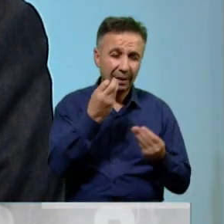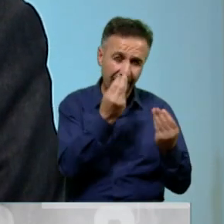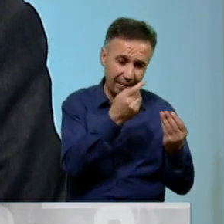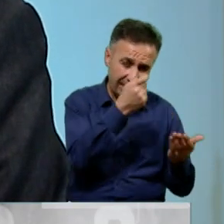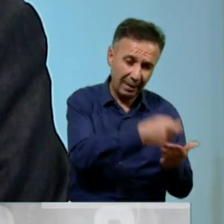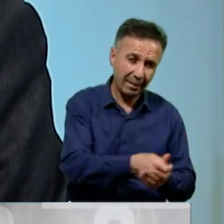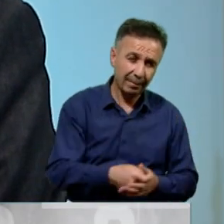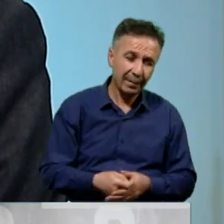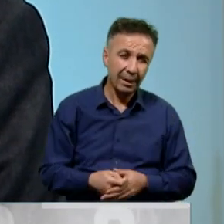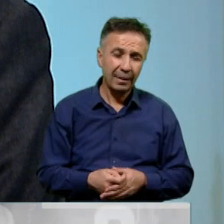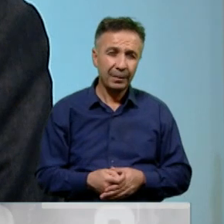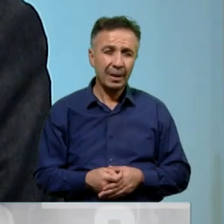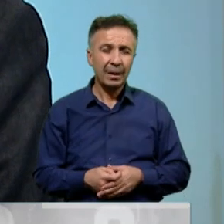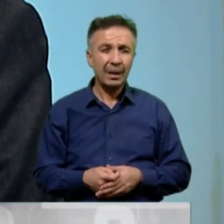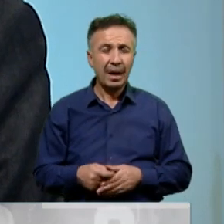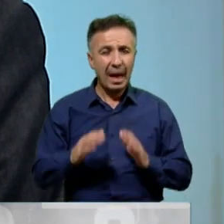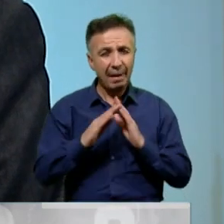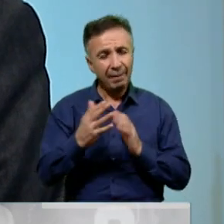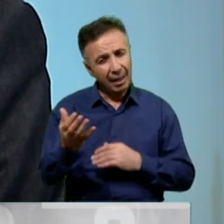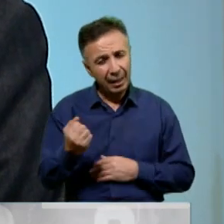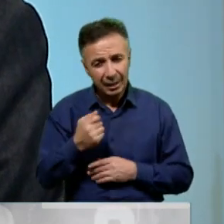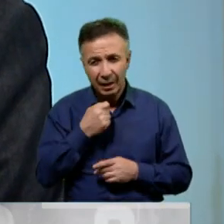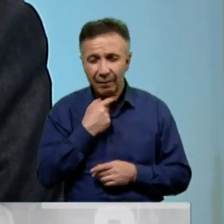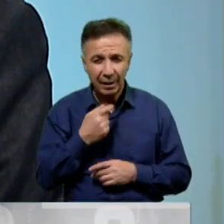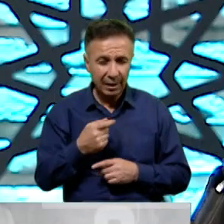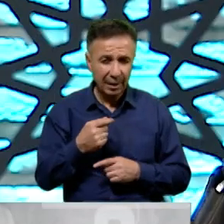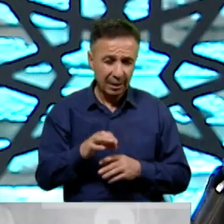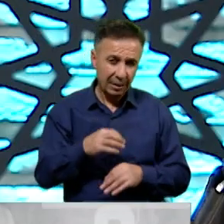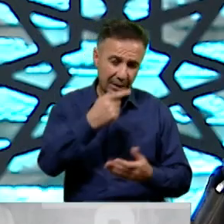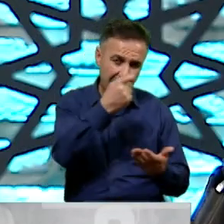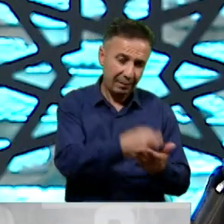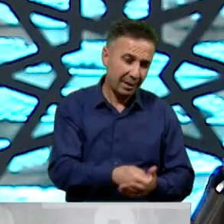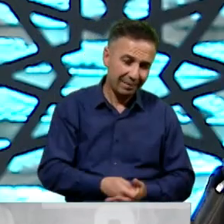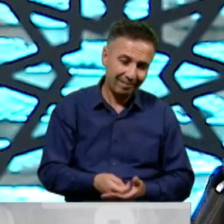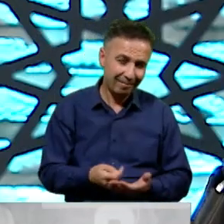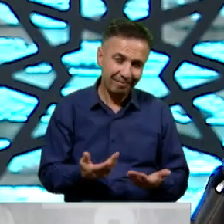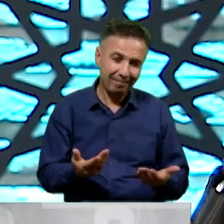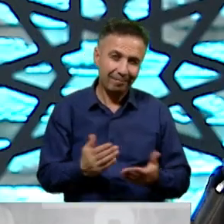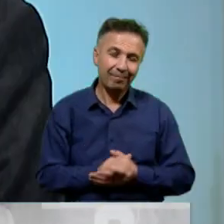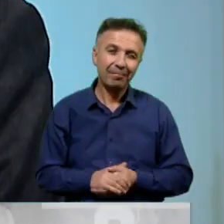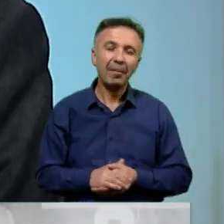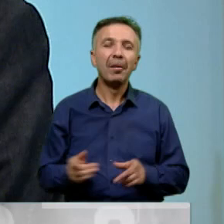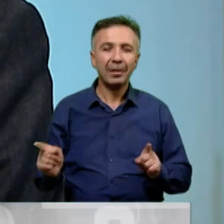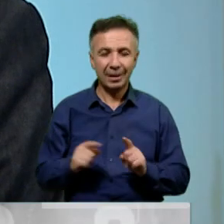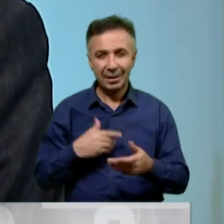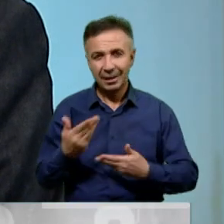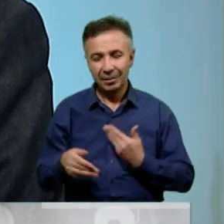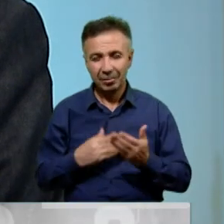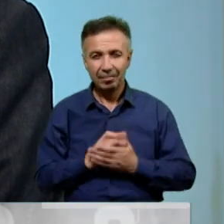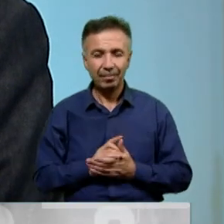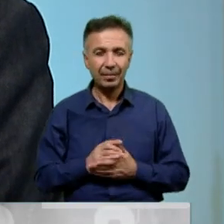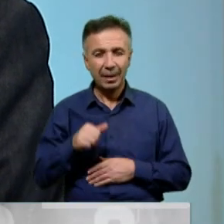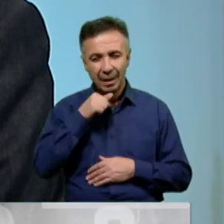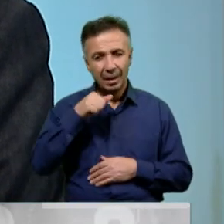alacağına niye fakire vermiyorsun? Hiç böyle kelam eden yok. O yüzden özetle şudur,